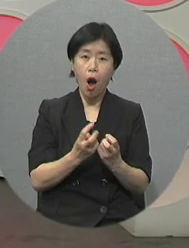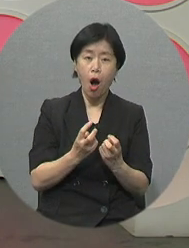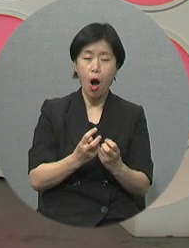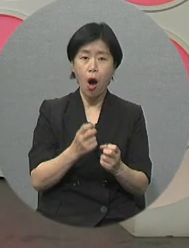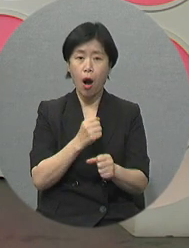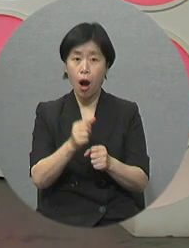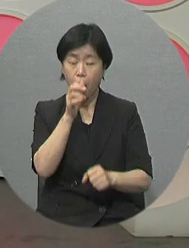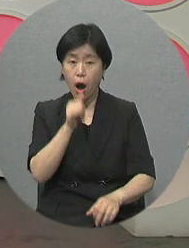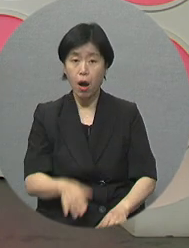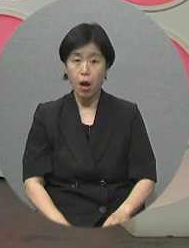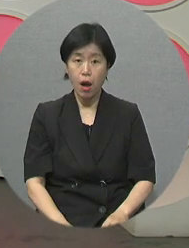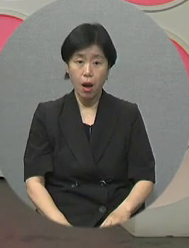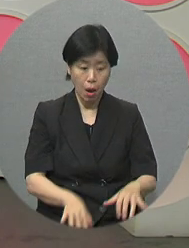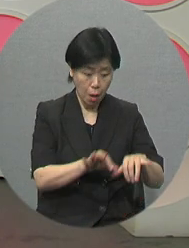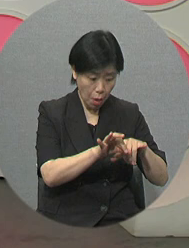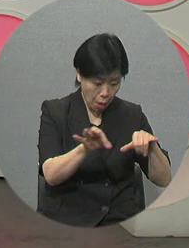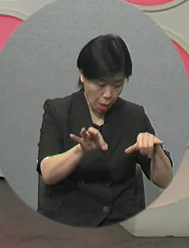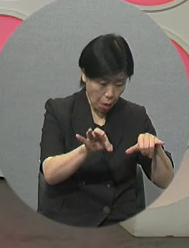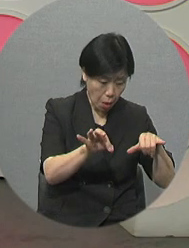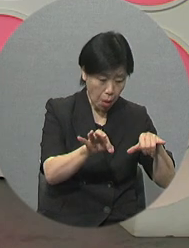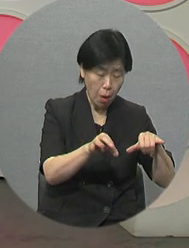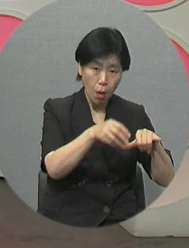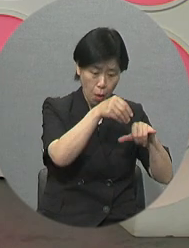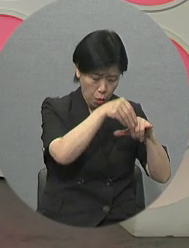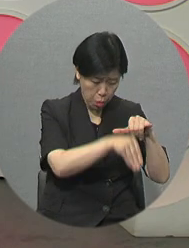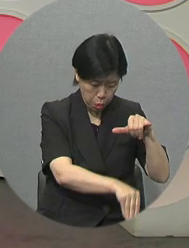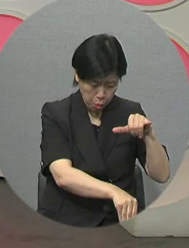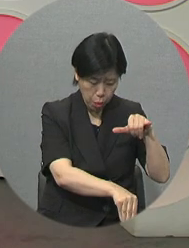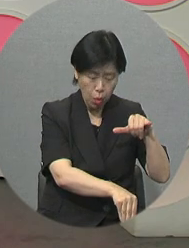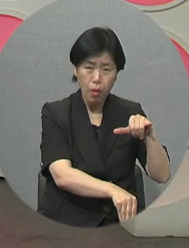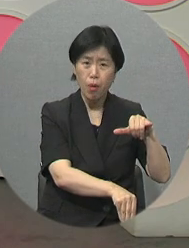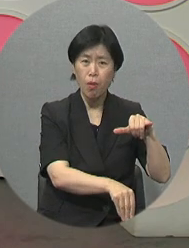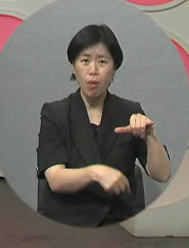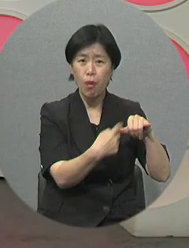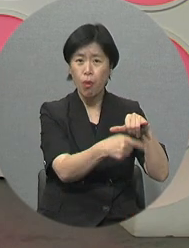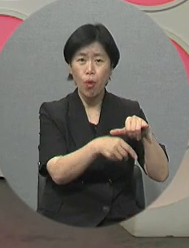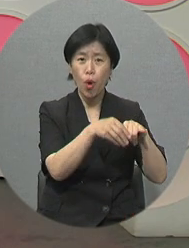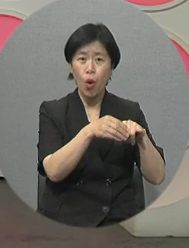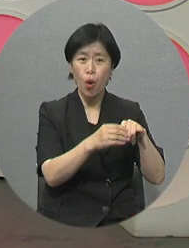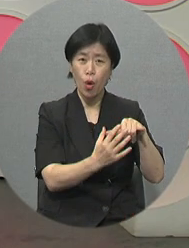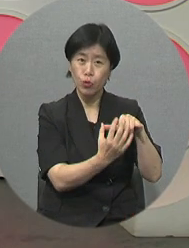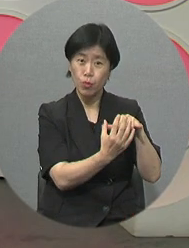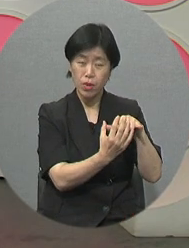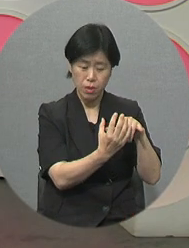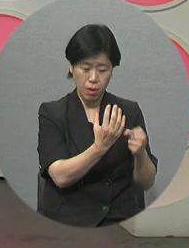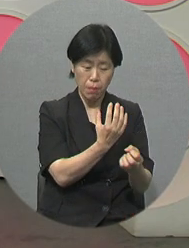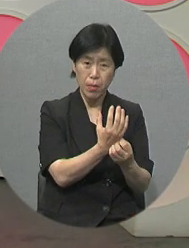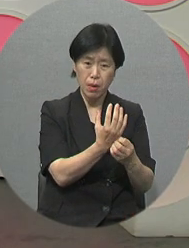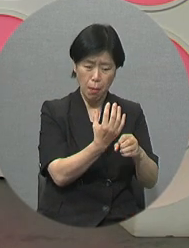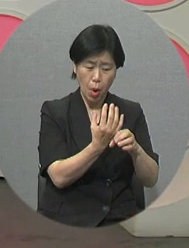다시 살피니 세상에 밑이 뚫린 멋내기용 주머니였던 것이었습니다.